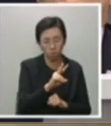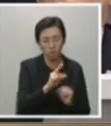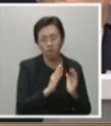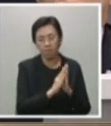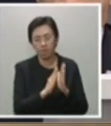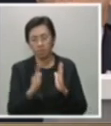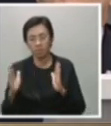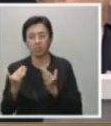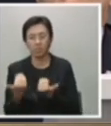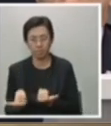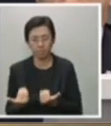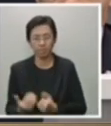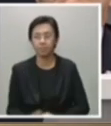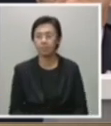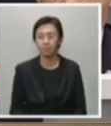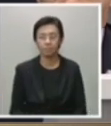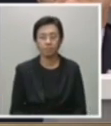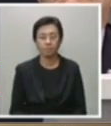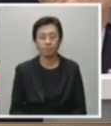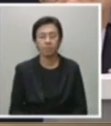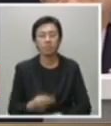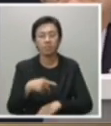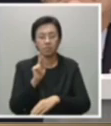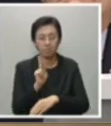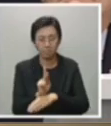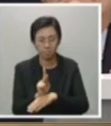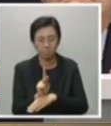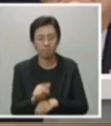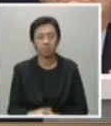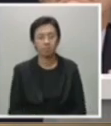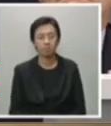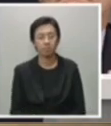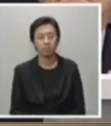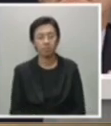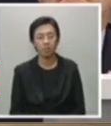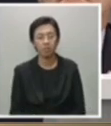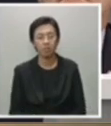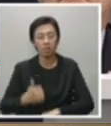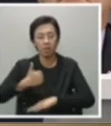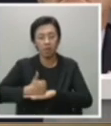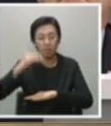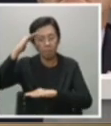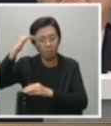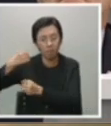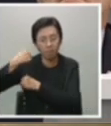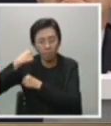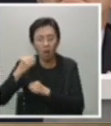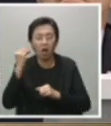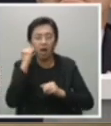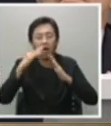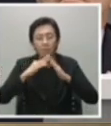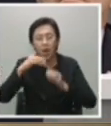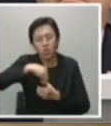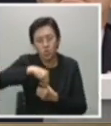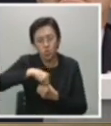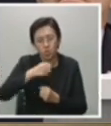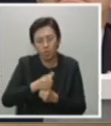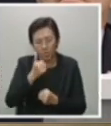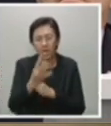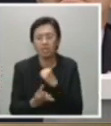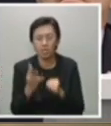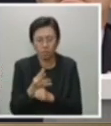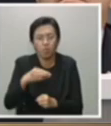นถึงปัจจุบันท่านประธานครับช่วงที่เป็นผบ.ทบ.นี่อยู่บ้านพักอาศัยได้ครับ4ปี